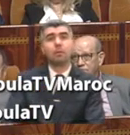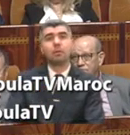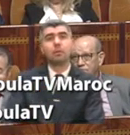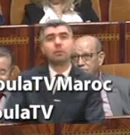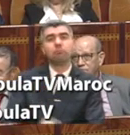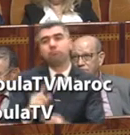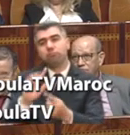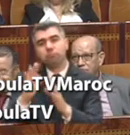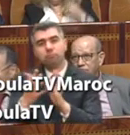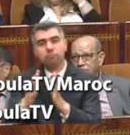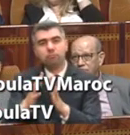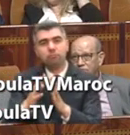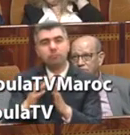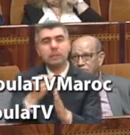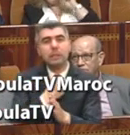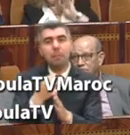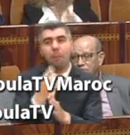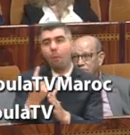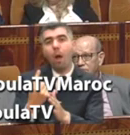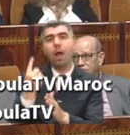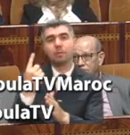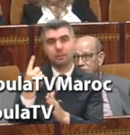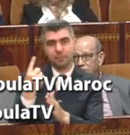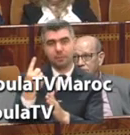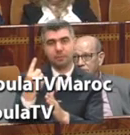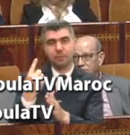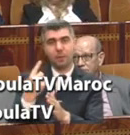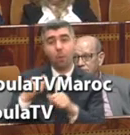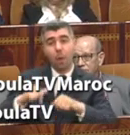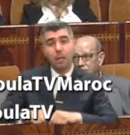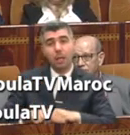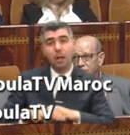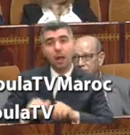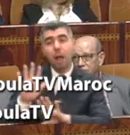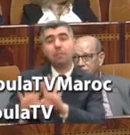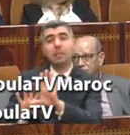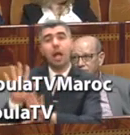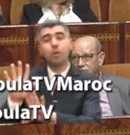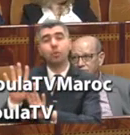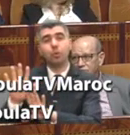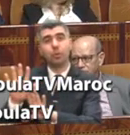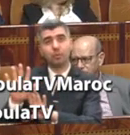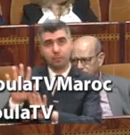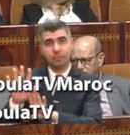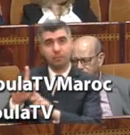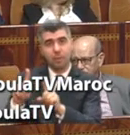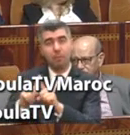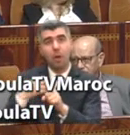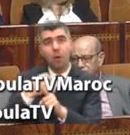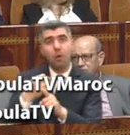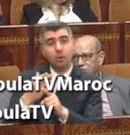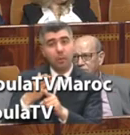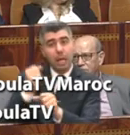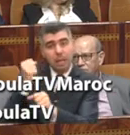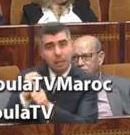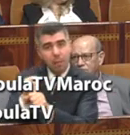بعض التخصصات كاين طبيب واحد والوزاره سمحه له باش يمشي 15 يوم ديال يخدم